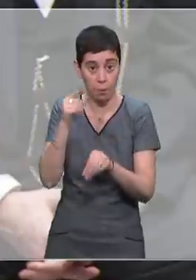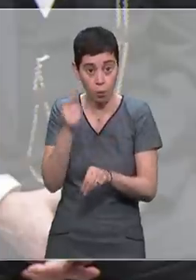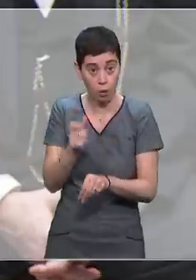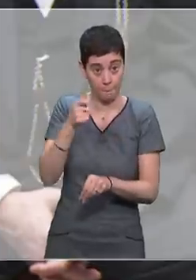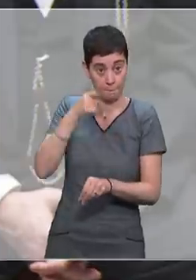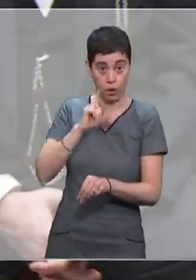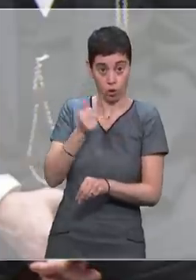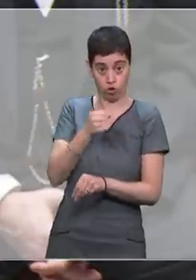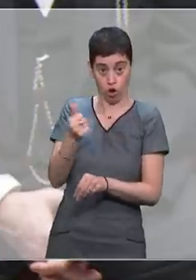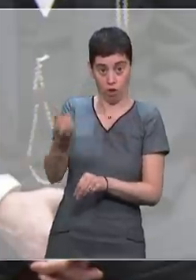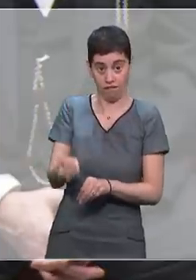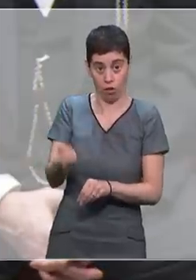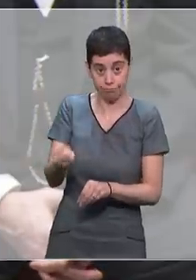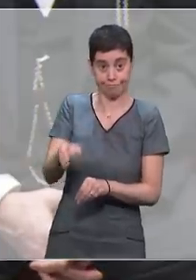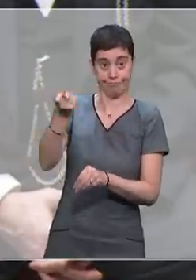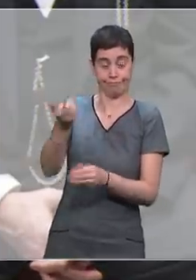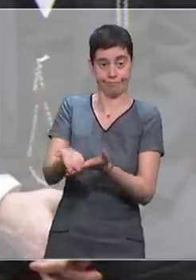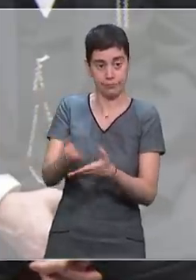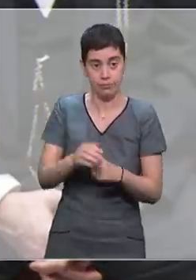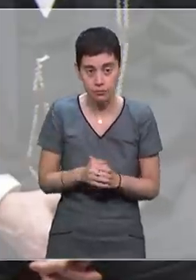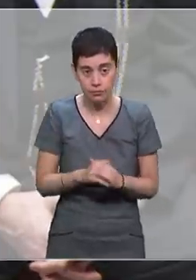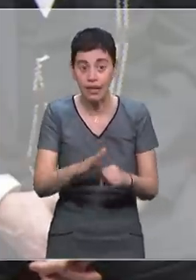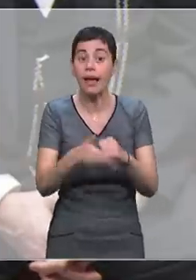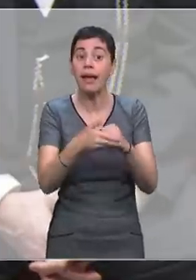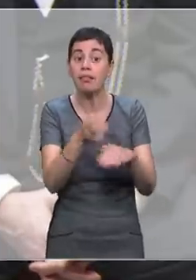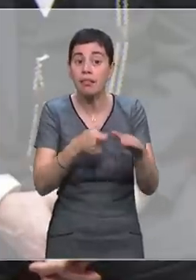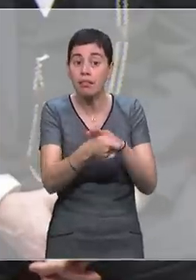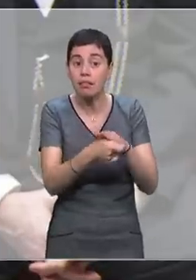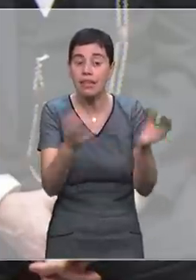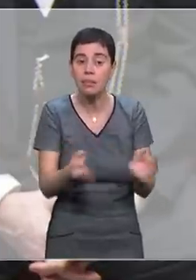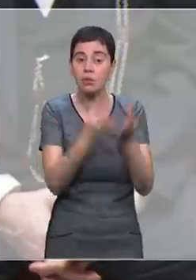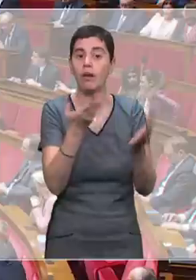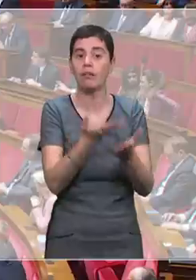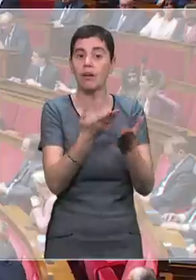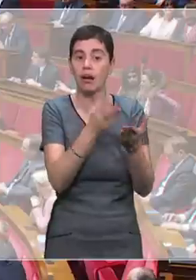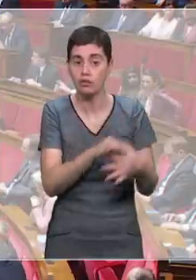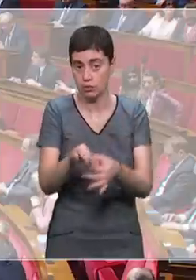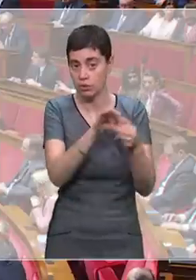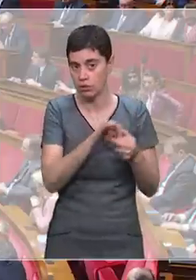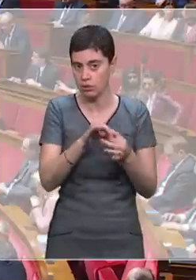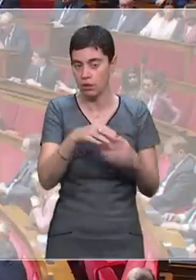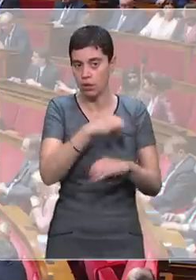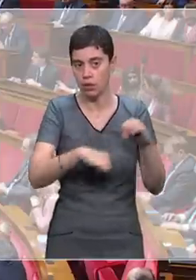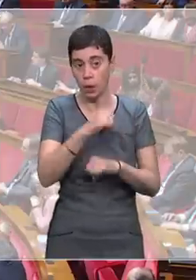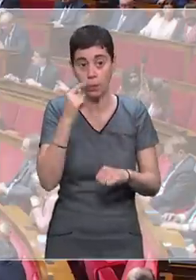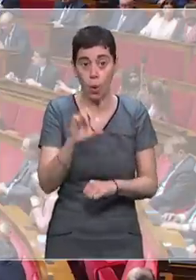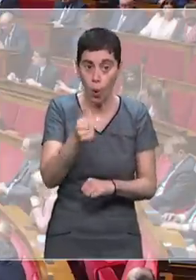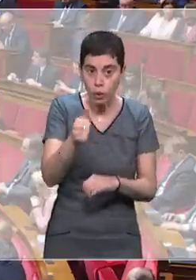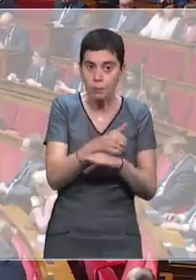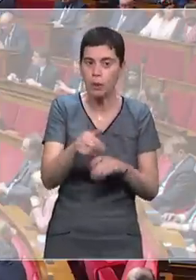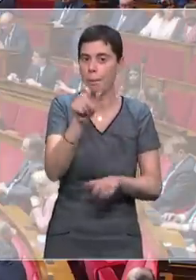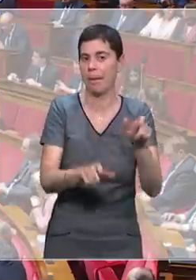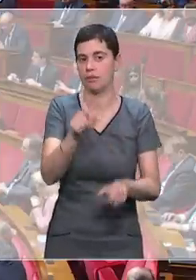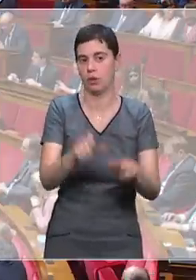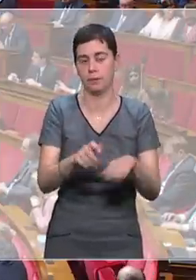enfants. Et c'est pour cela aussi que nous avons mis en place une aide exceptionnelle de solidarité qui a bénéficié à 11 millions de personnes.